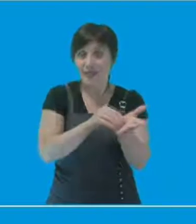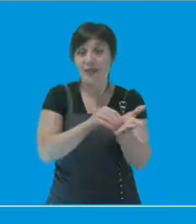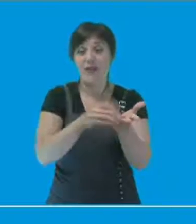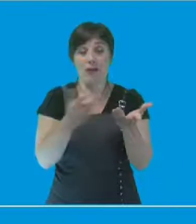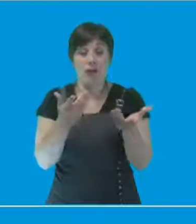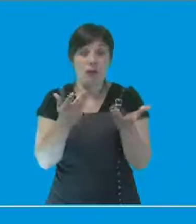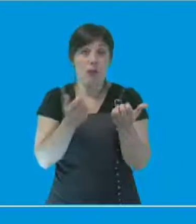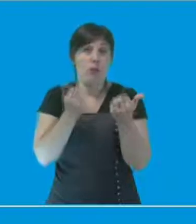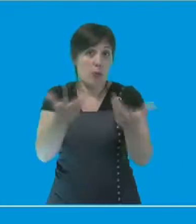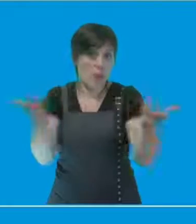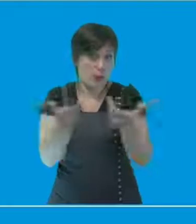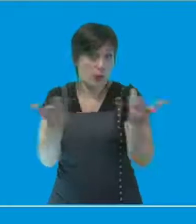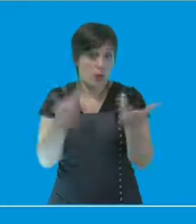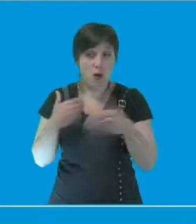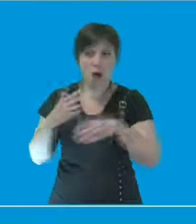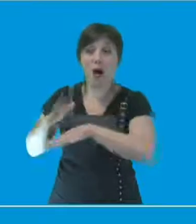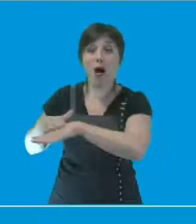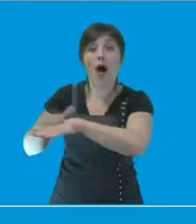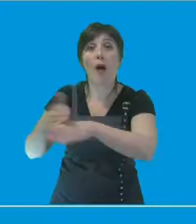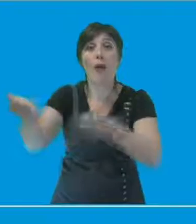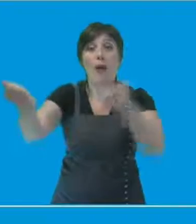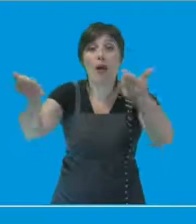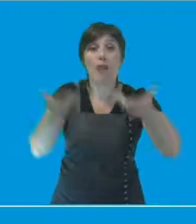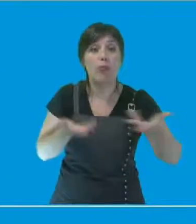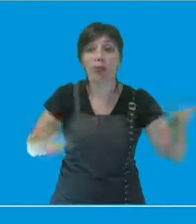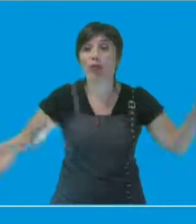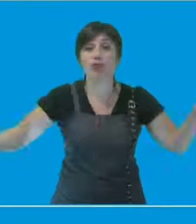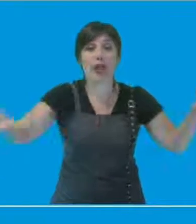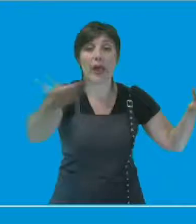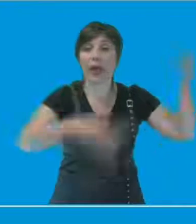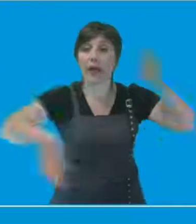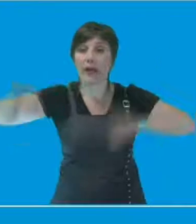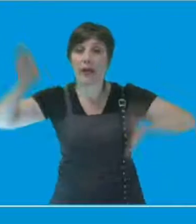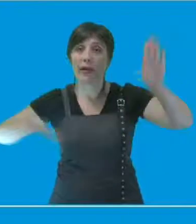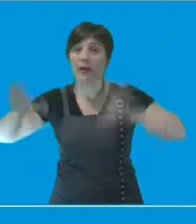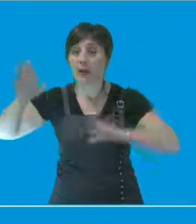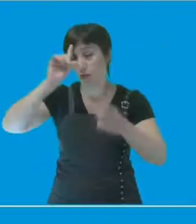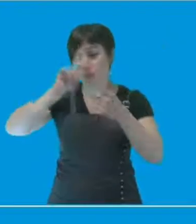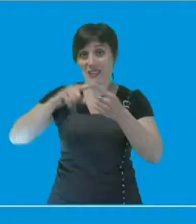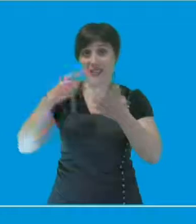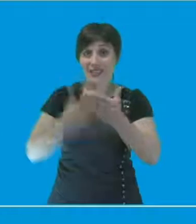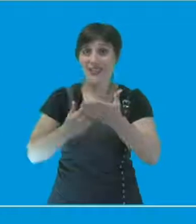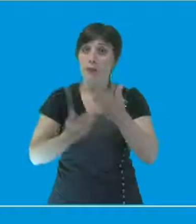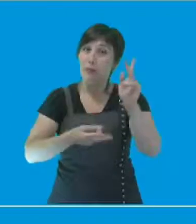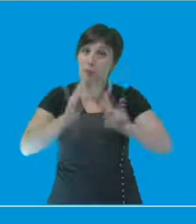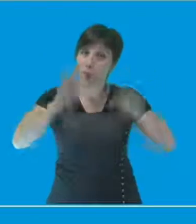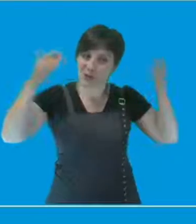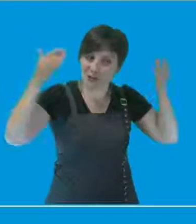afin de favoriser les actions de prévention des addictions, notamment en milieu rural.